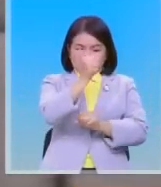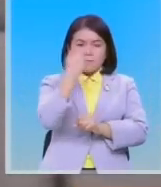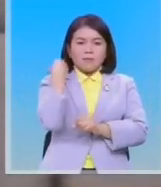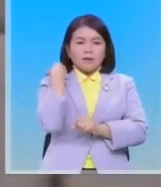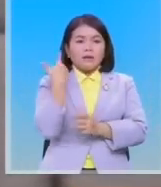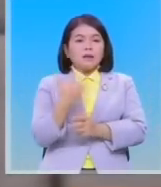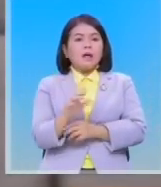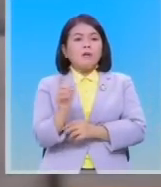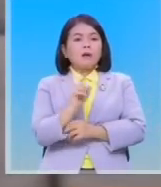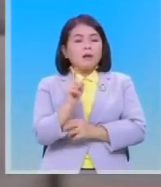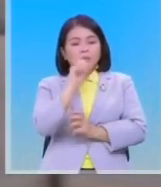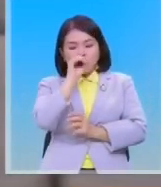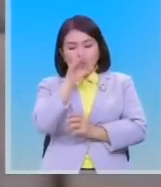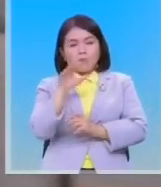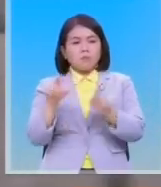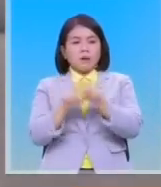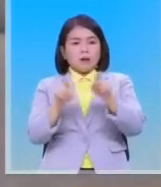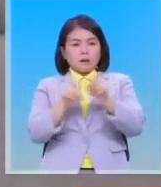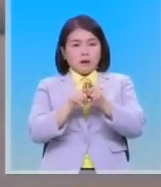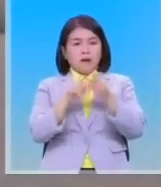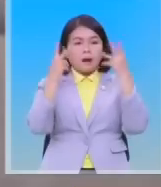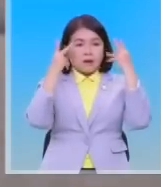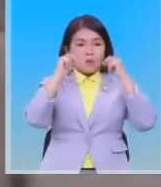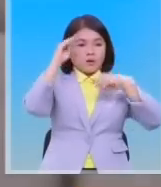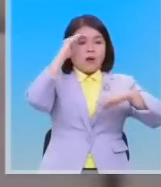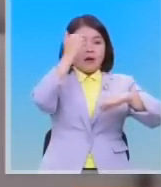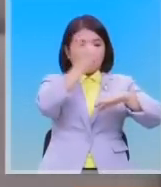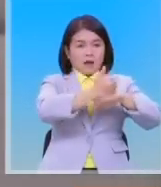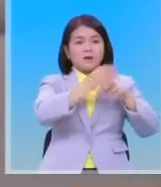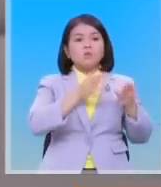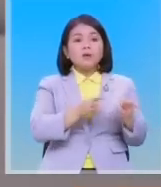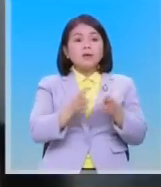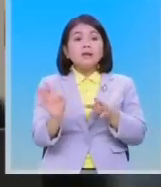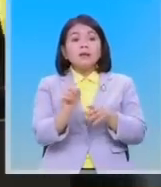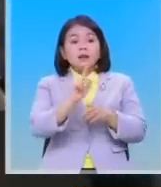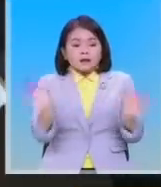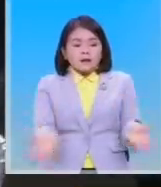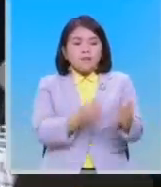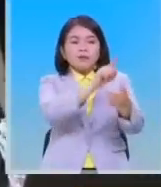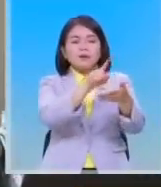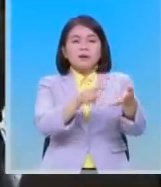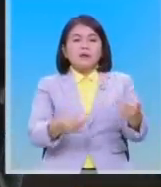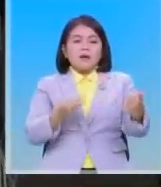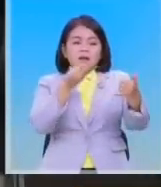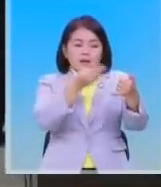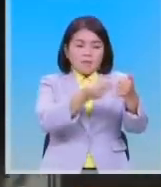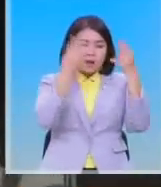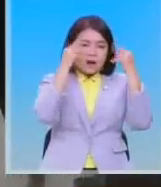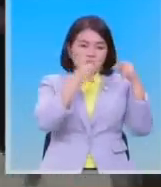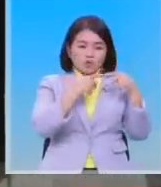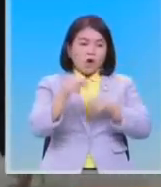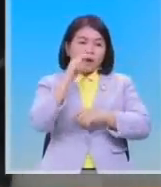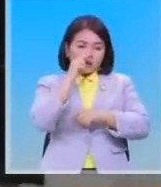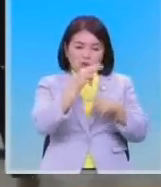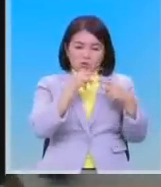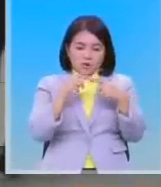ากนี้ก็ยังมั่นใจด้วยว่าพลเอกประยุทธ์จันทร์โอชาจะได้รับการสนับสนุนเป็นนายกรัฐมนตรีอีกสมัยแน่นอนซึ่งเมื่อจัดตั้งรัฐ